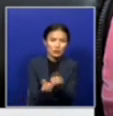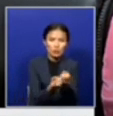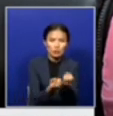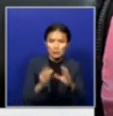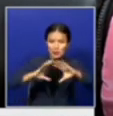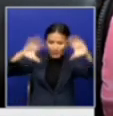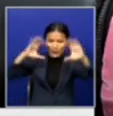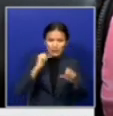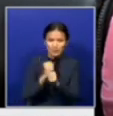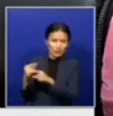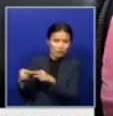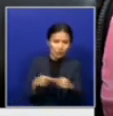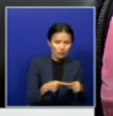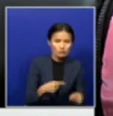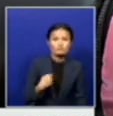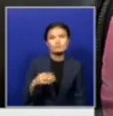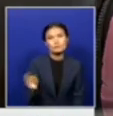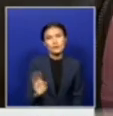ขอบพระคุณครับ